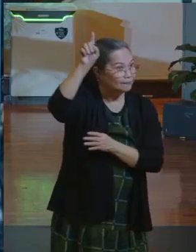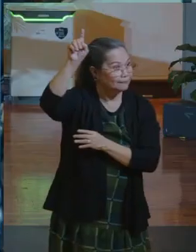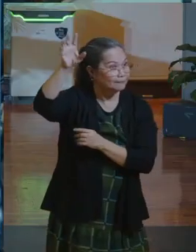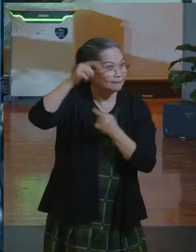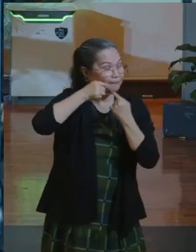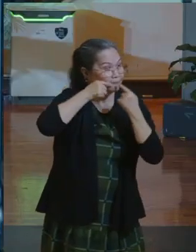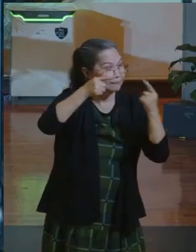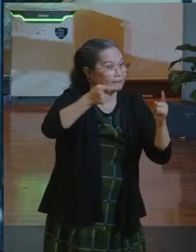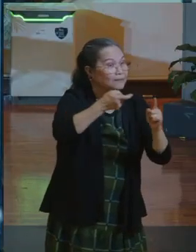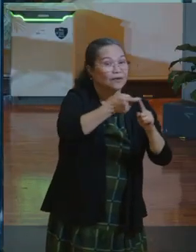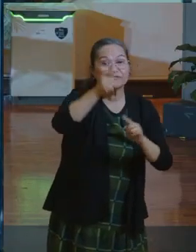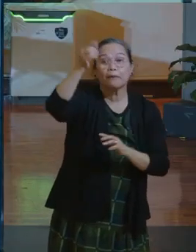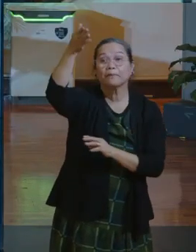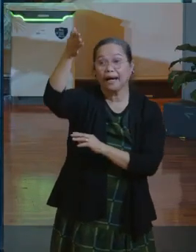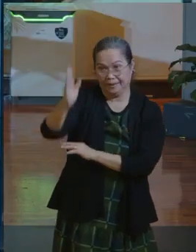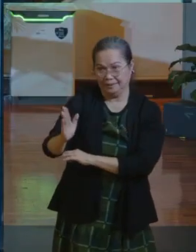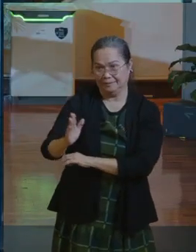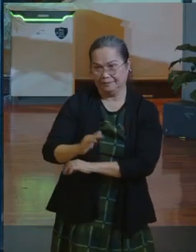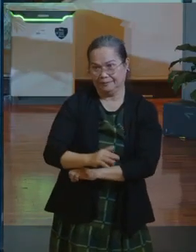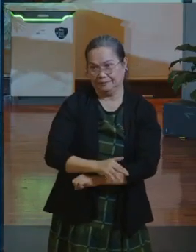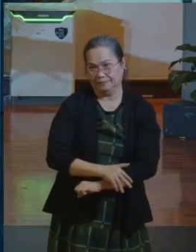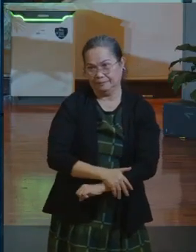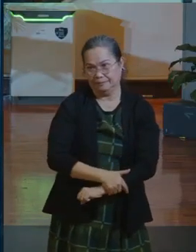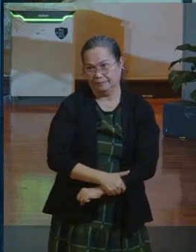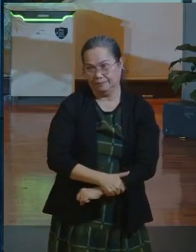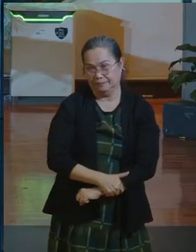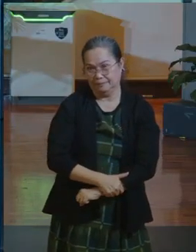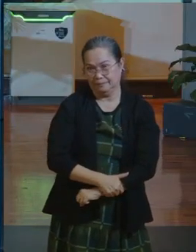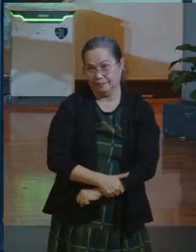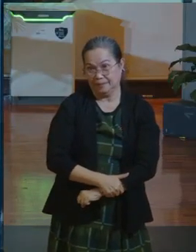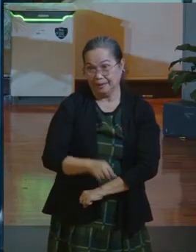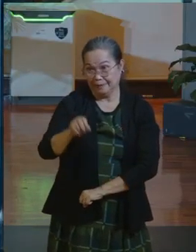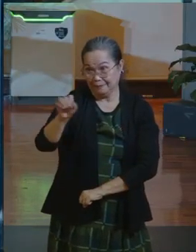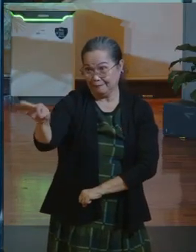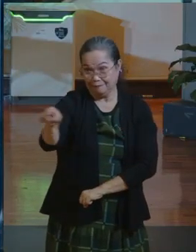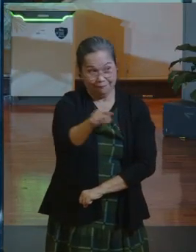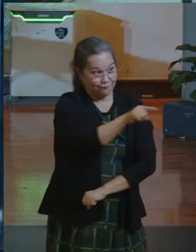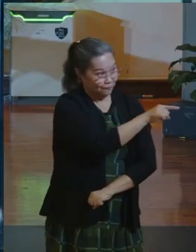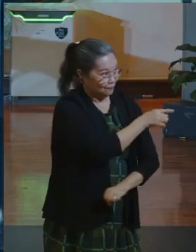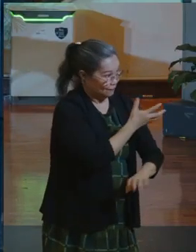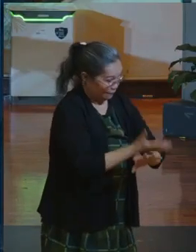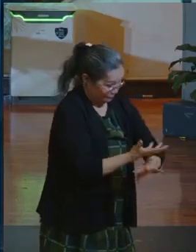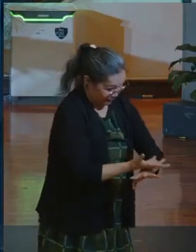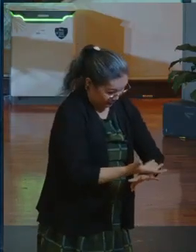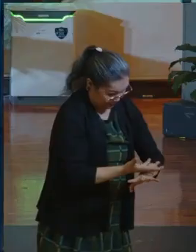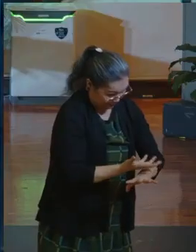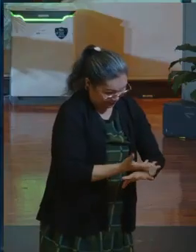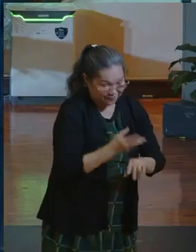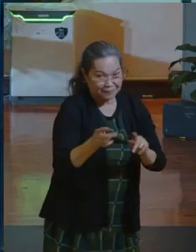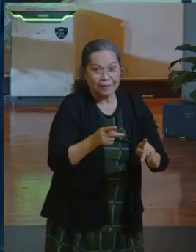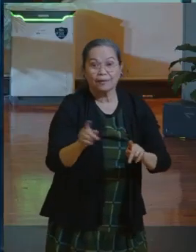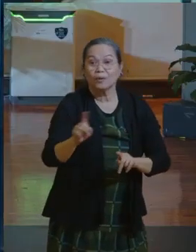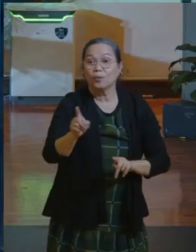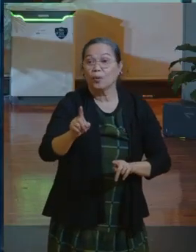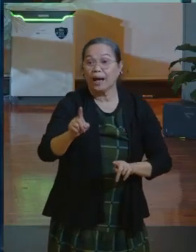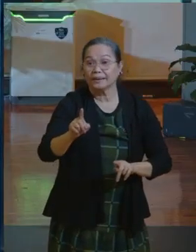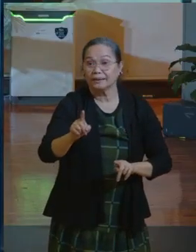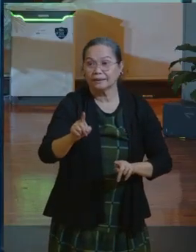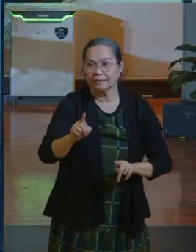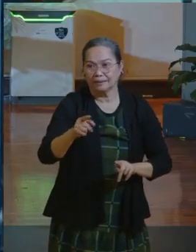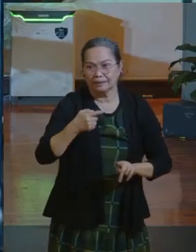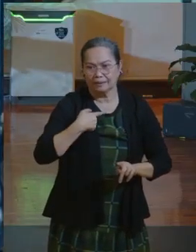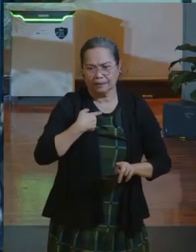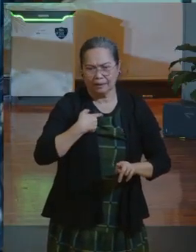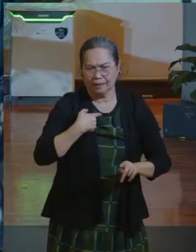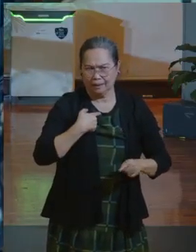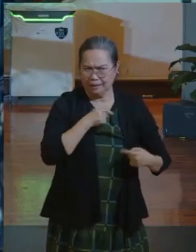ay galing sa Diyos. Pero sila yung ordinaryong tao. Tignan yung qualification nila sa 1 Corinthians